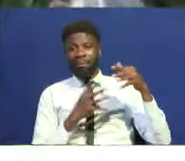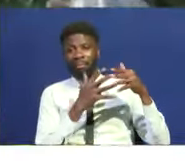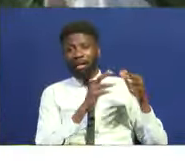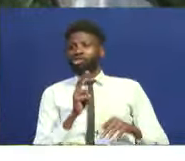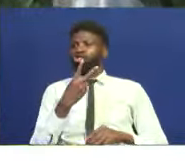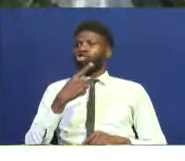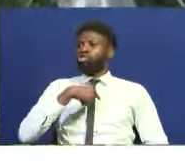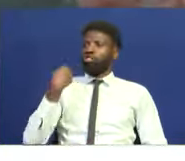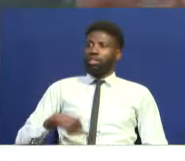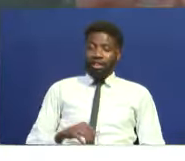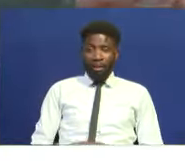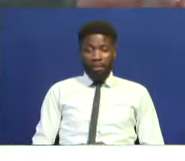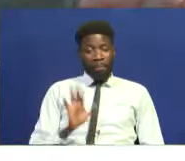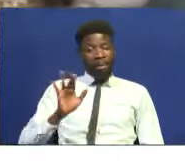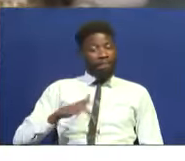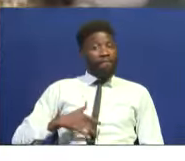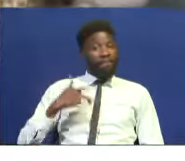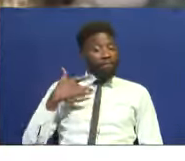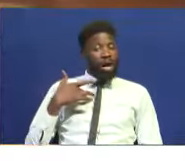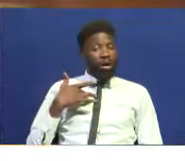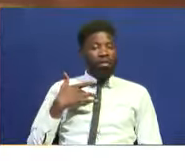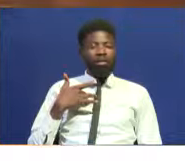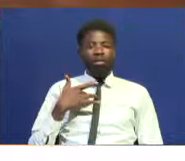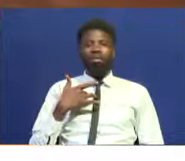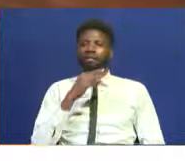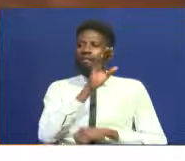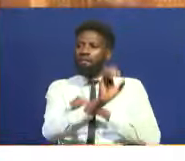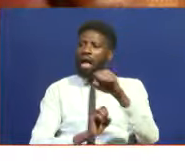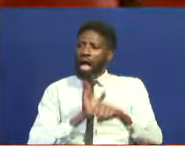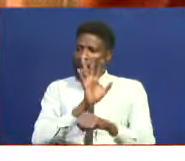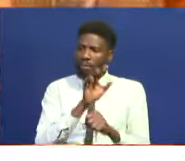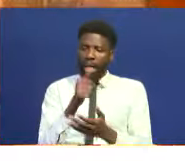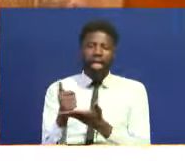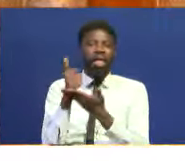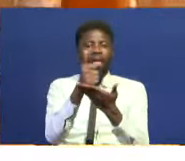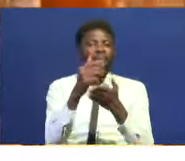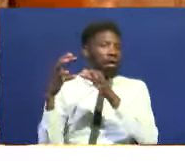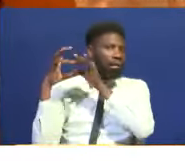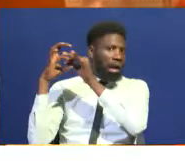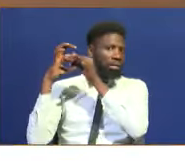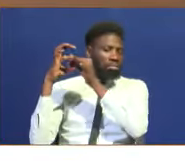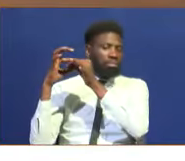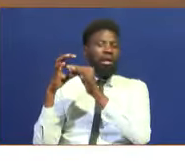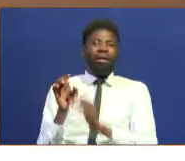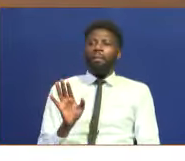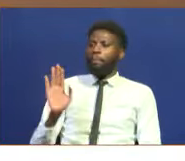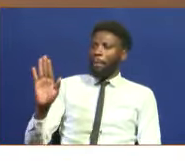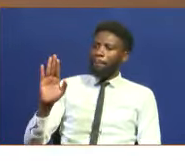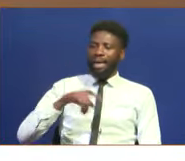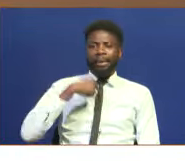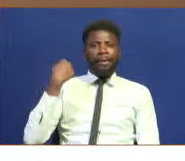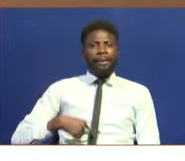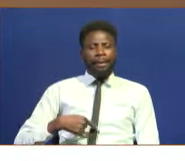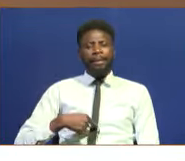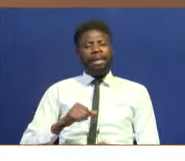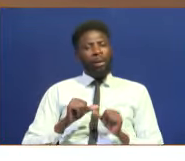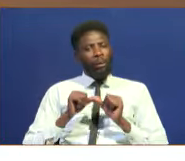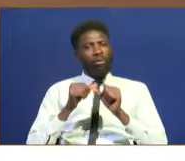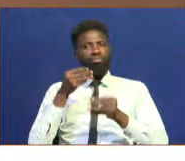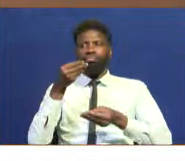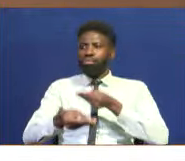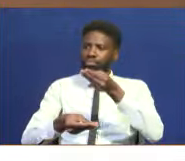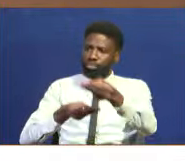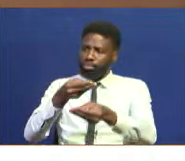ya filamu ni wa manufaa kwa kuendeleza utamaduni wa Kichina na kuimarisha mawasiliano ya kimataifa. China has brought very